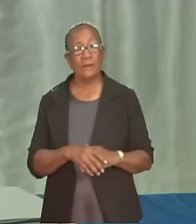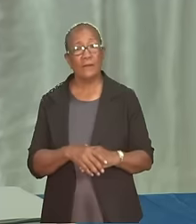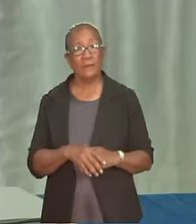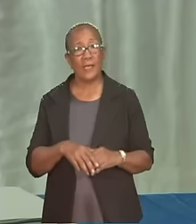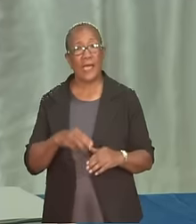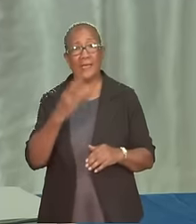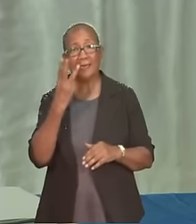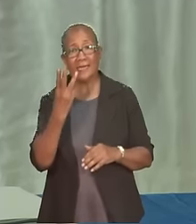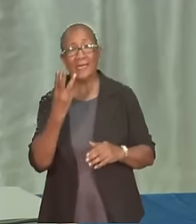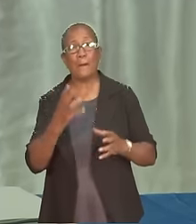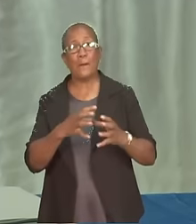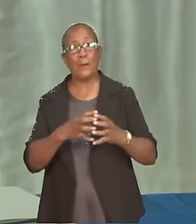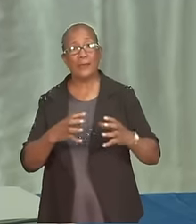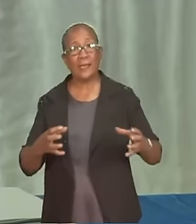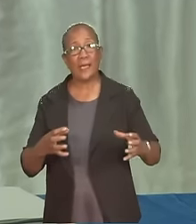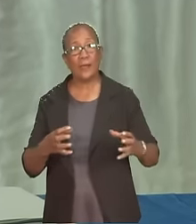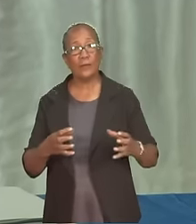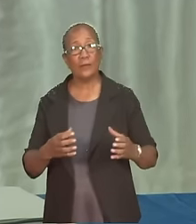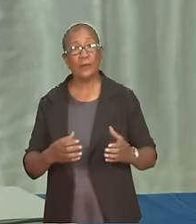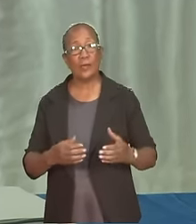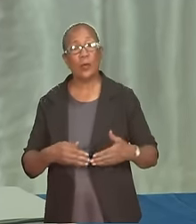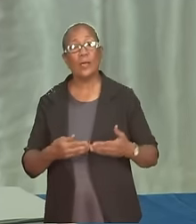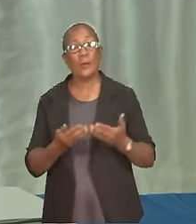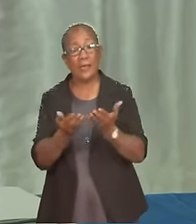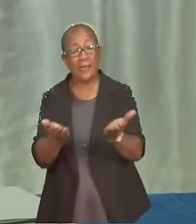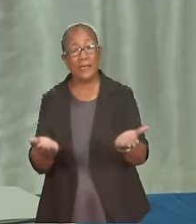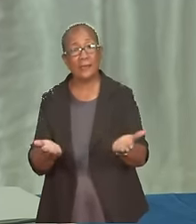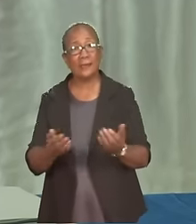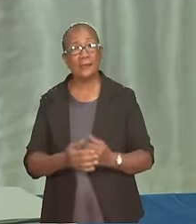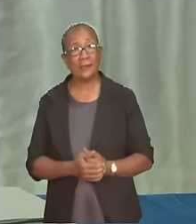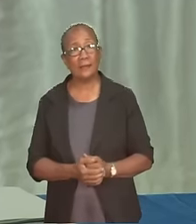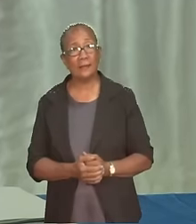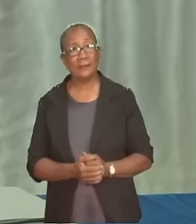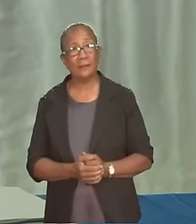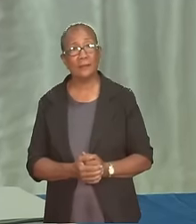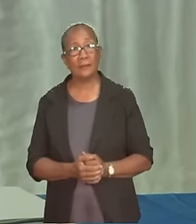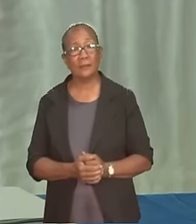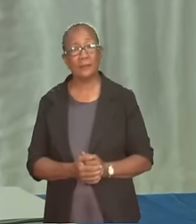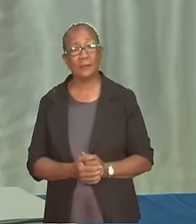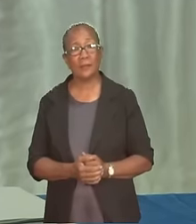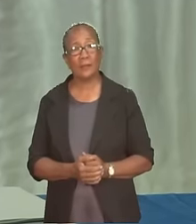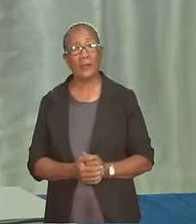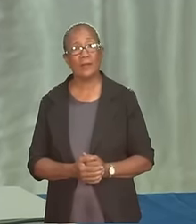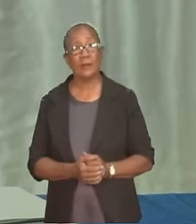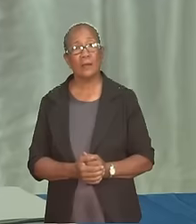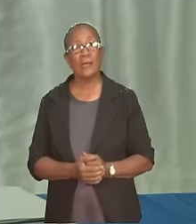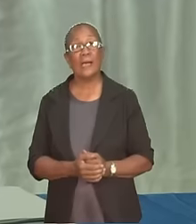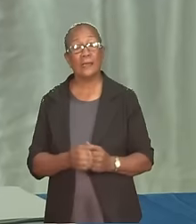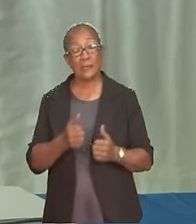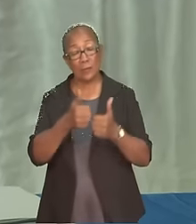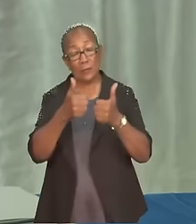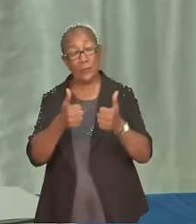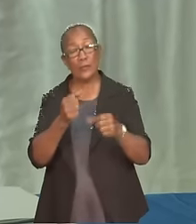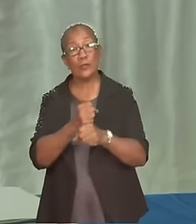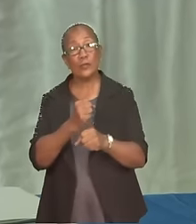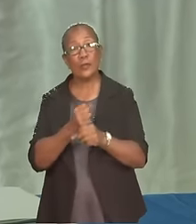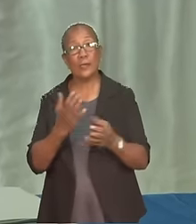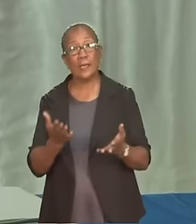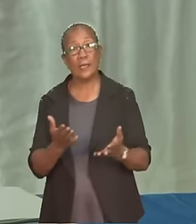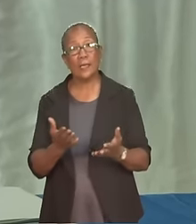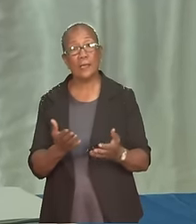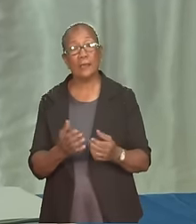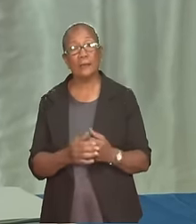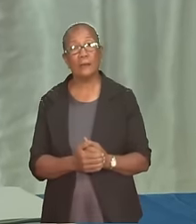En 3 bedrijven die aangediend hebben. Nou, het moet vanuit het hoogste gezag gebeuren. Het is functioneel. Maar omdat er vermoedelijk